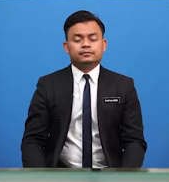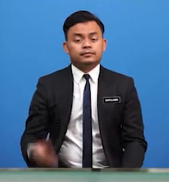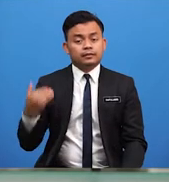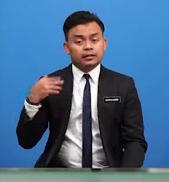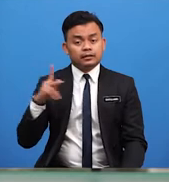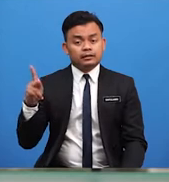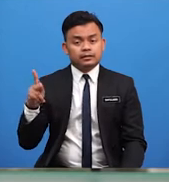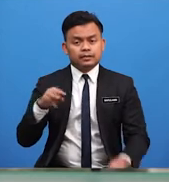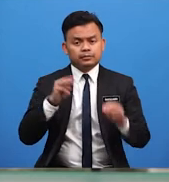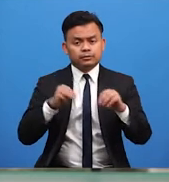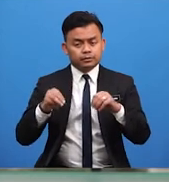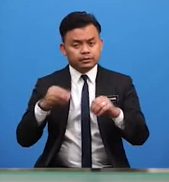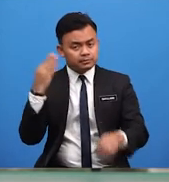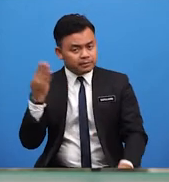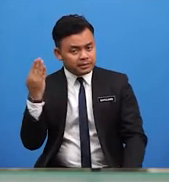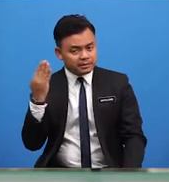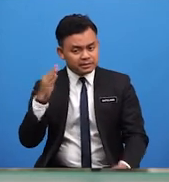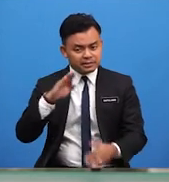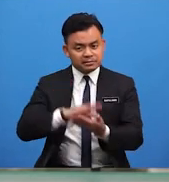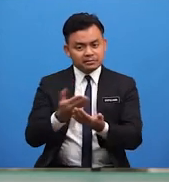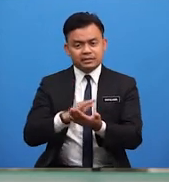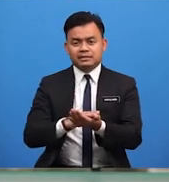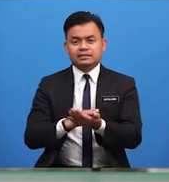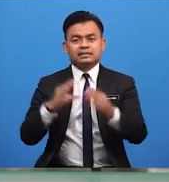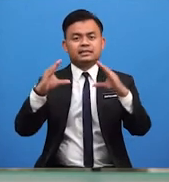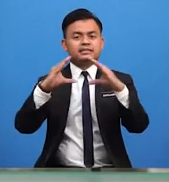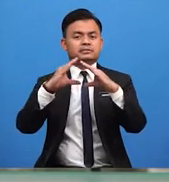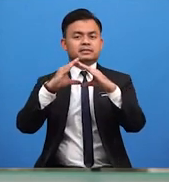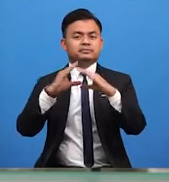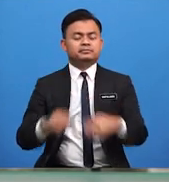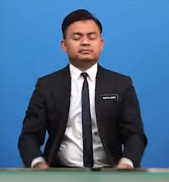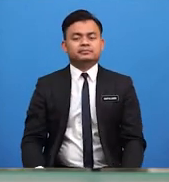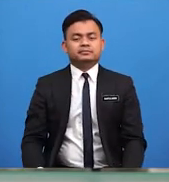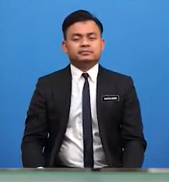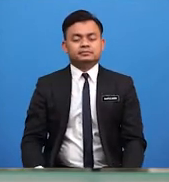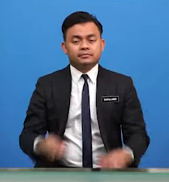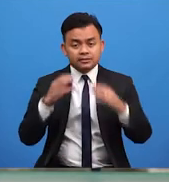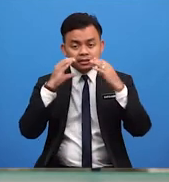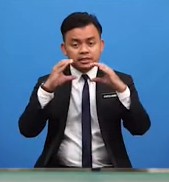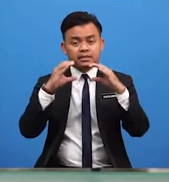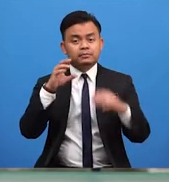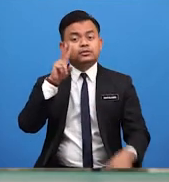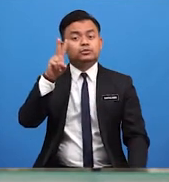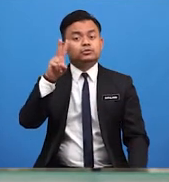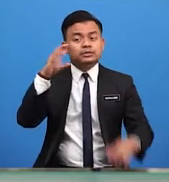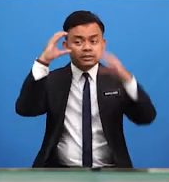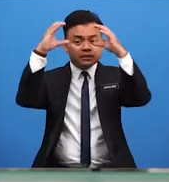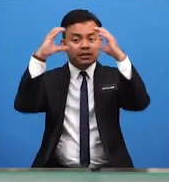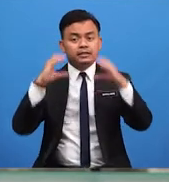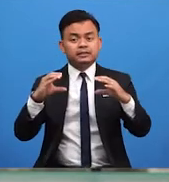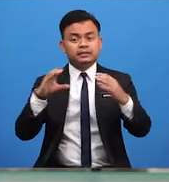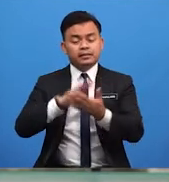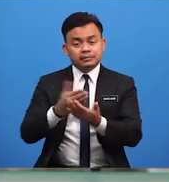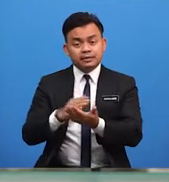Adakah murid-murid biasa memasak nasi lemak? Sebutkan dua cara memasak nasi lemak